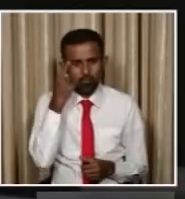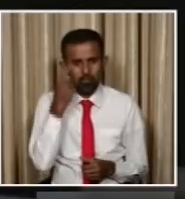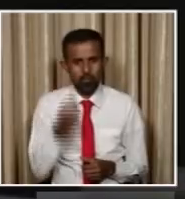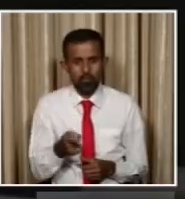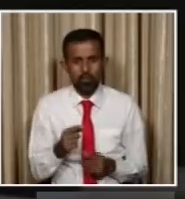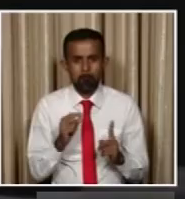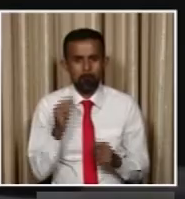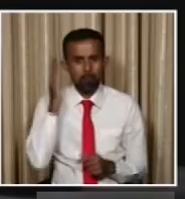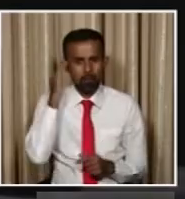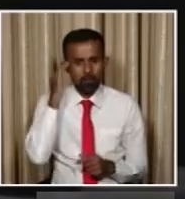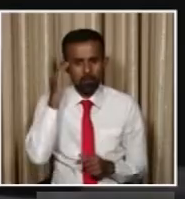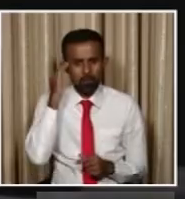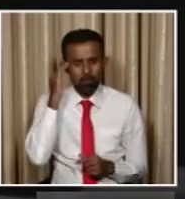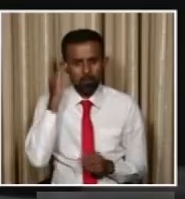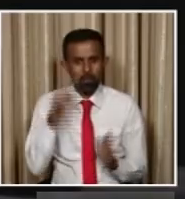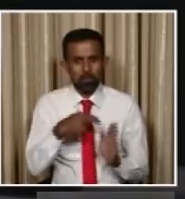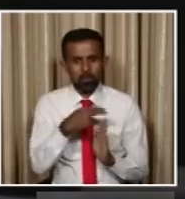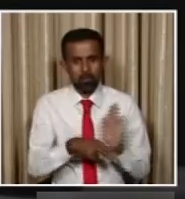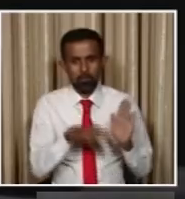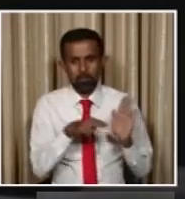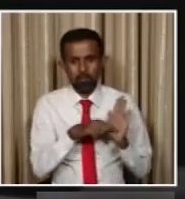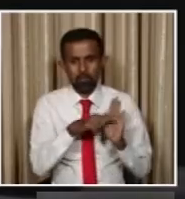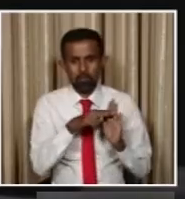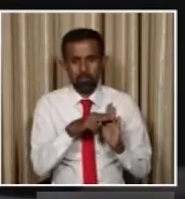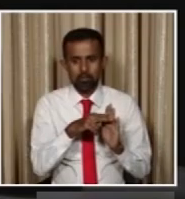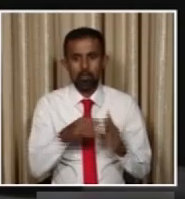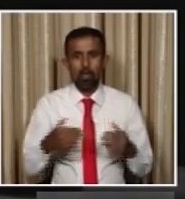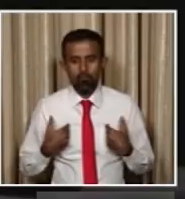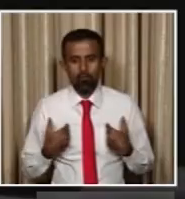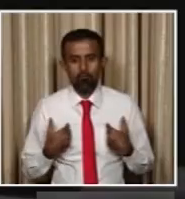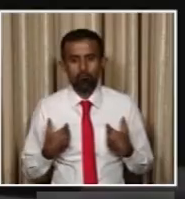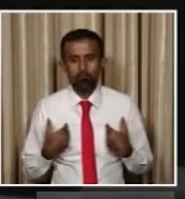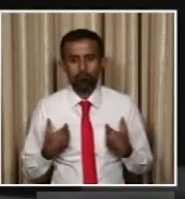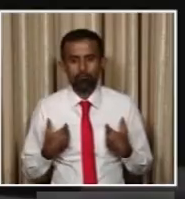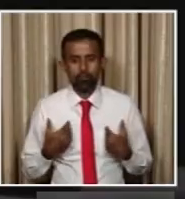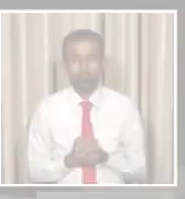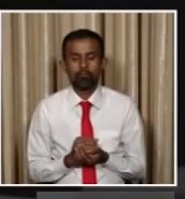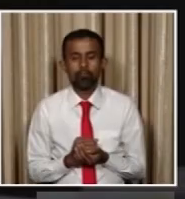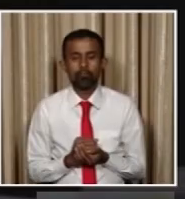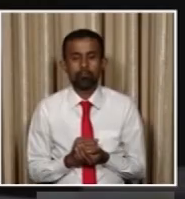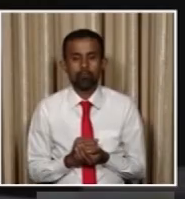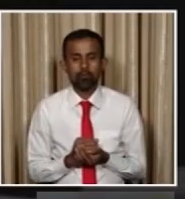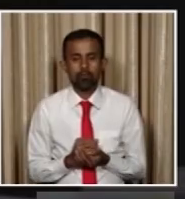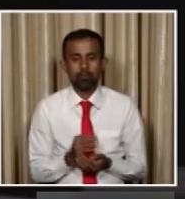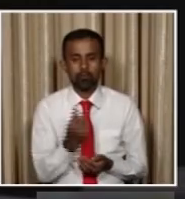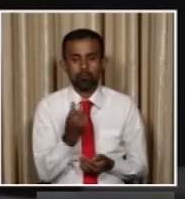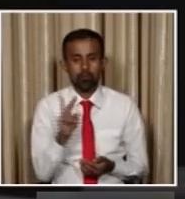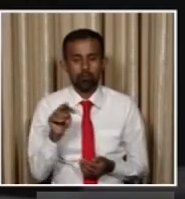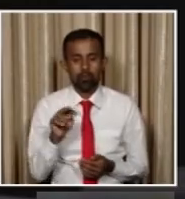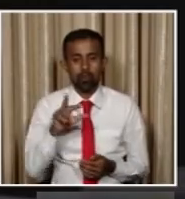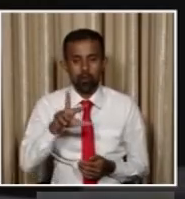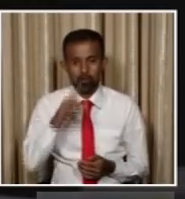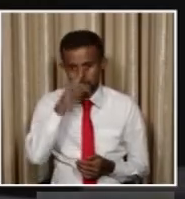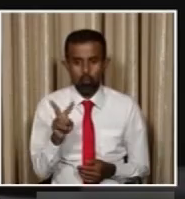මේ මන්ත්‍රීතුමිය ජාතික ලයිස්තුවෙන් පත් කරේ අපිද කියලා මම කල්පනා කරා. මගේ ළඟ තියෙනවා 2020 8